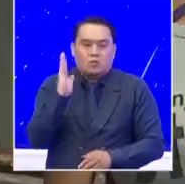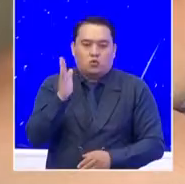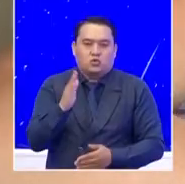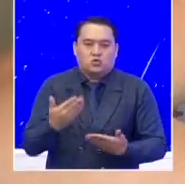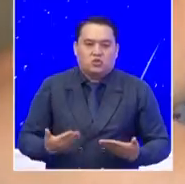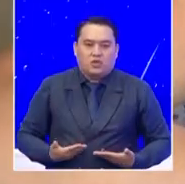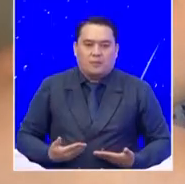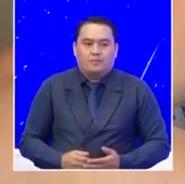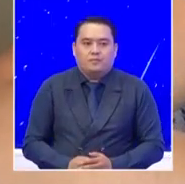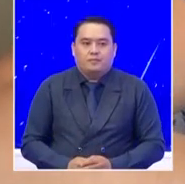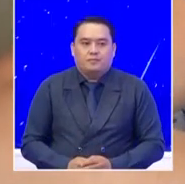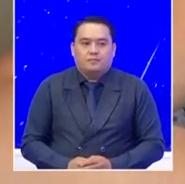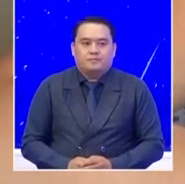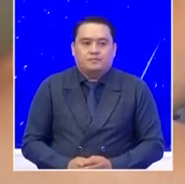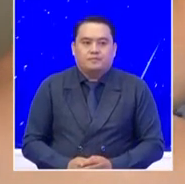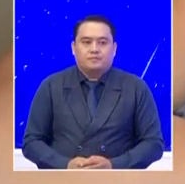жизни.